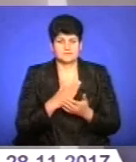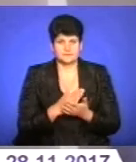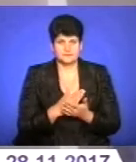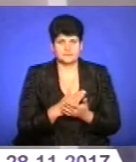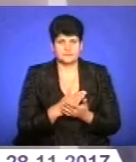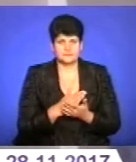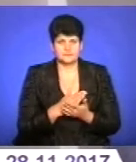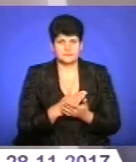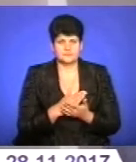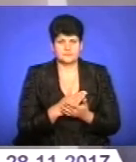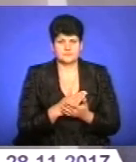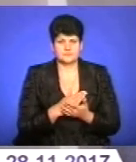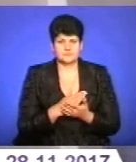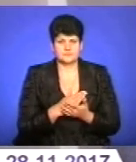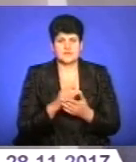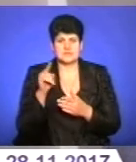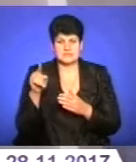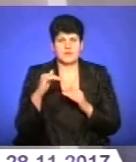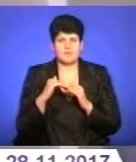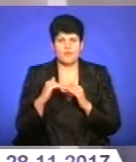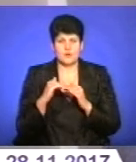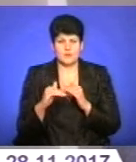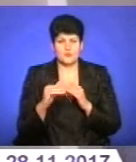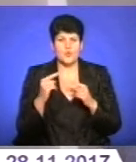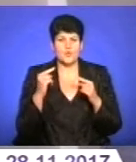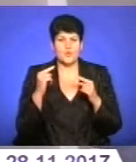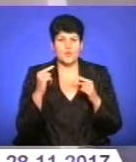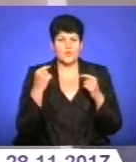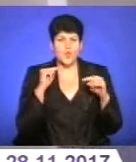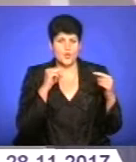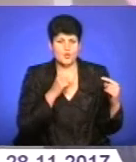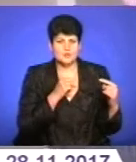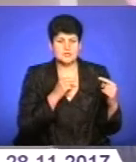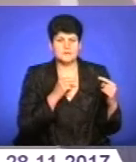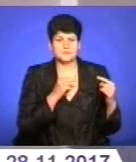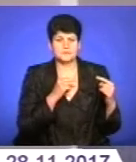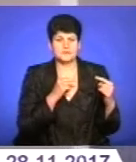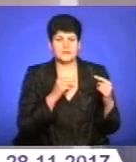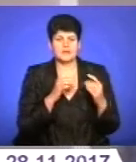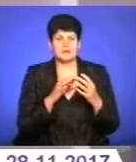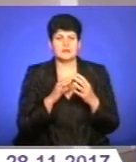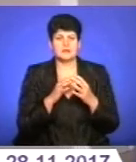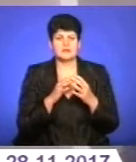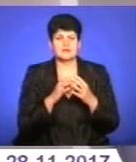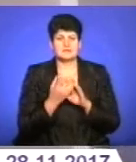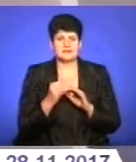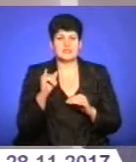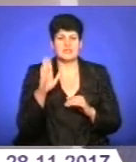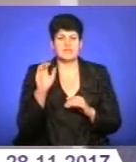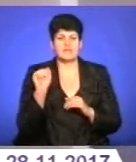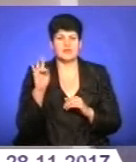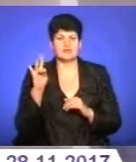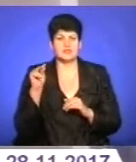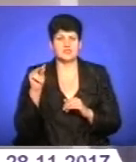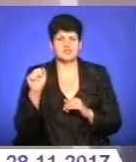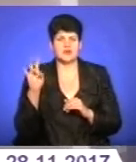тому, що на з тих полів кукурузяних, значить, населення, населених пунктів Іванчани, Добровод, інші населених пунктів, та це і стосується,